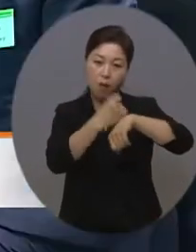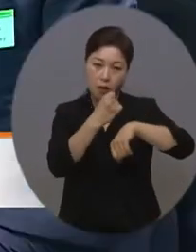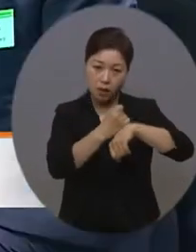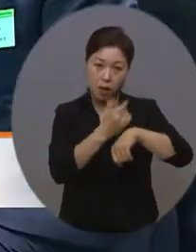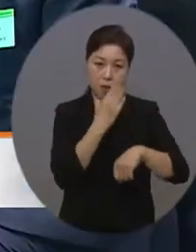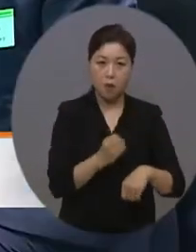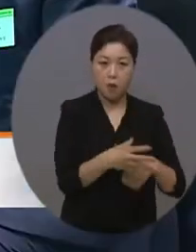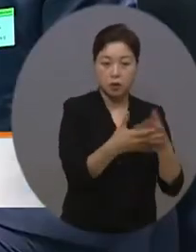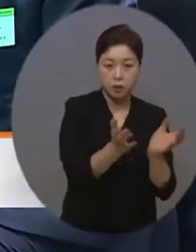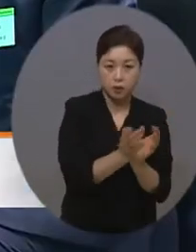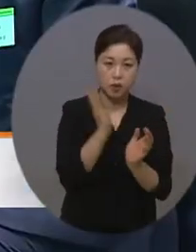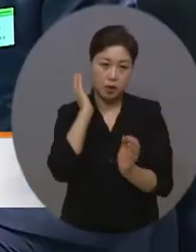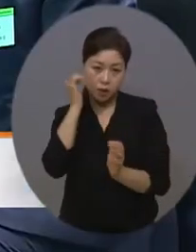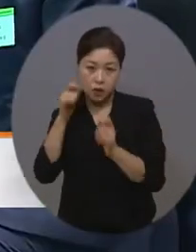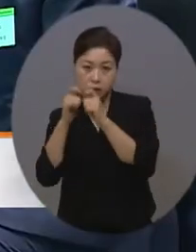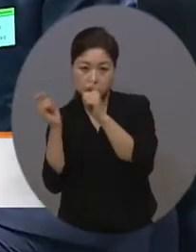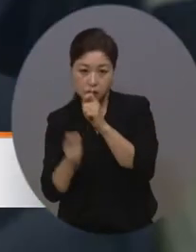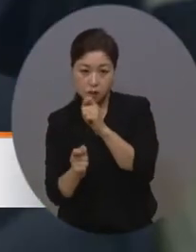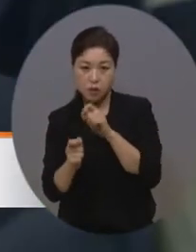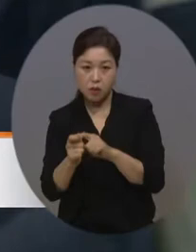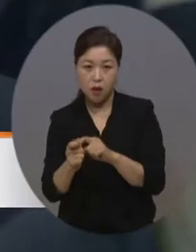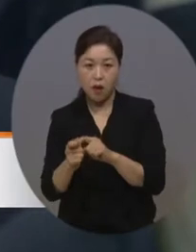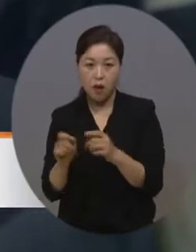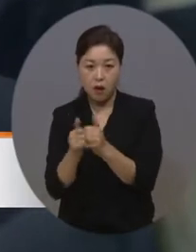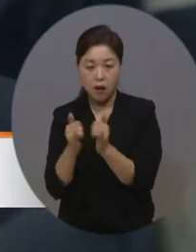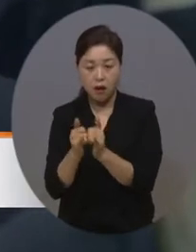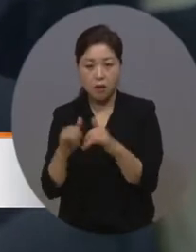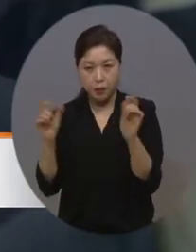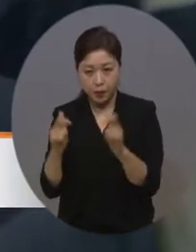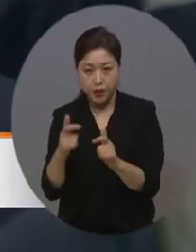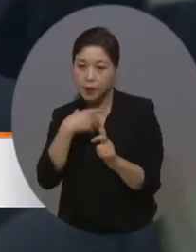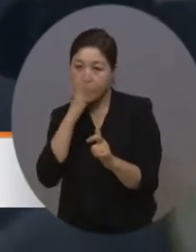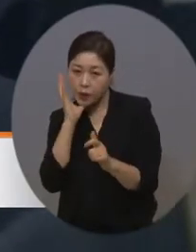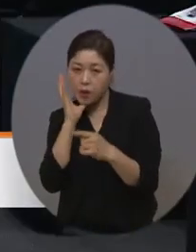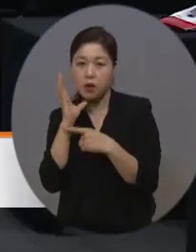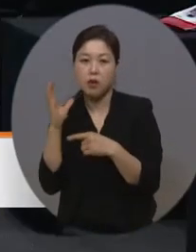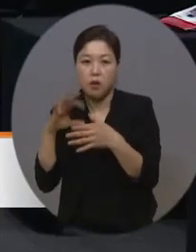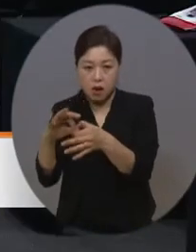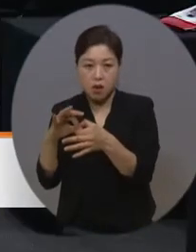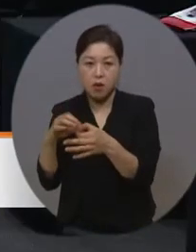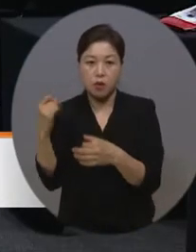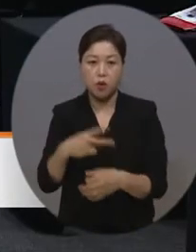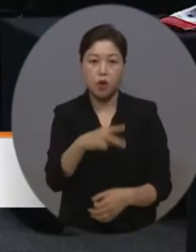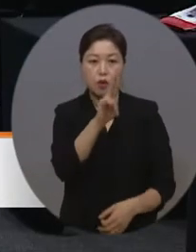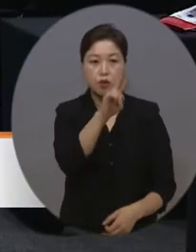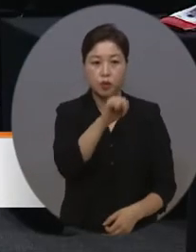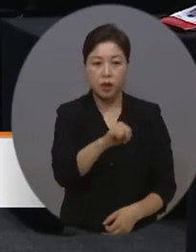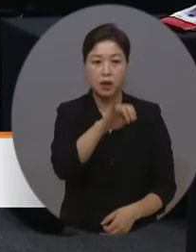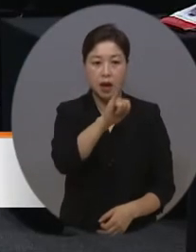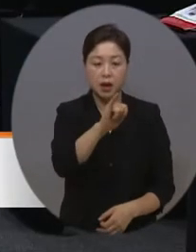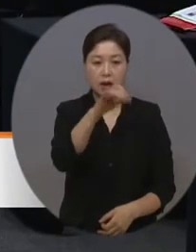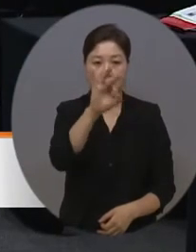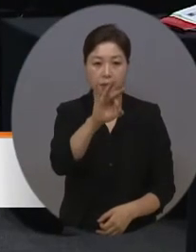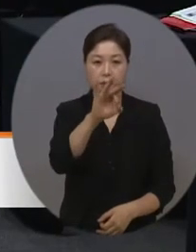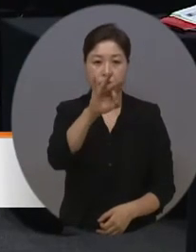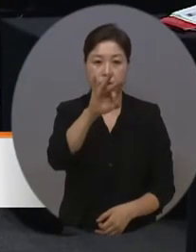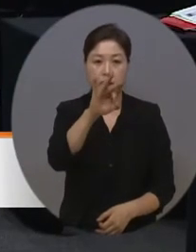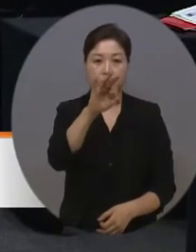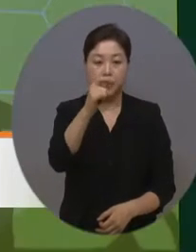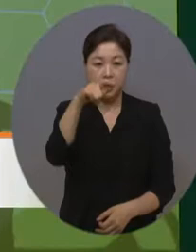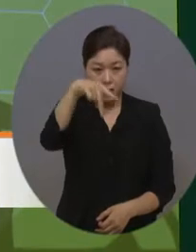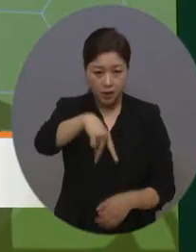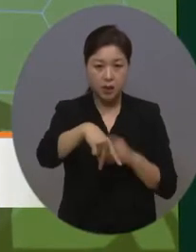저출산 고령사회위원회, IPPF, UNFPA 등 국내외 유관단체 관계자가